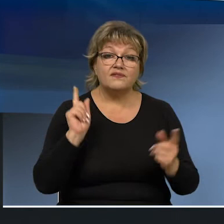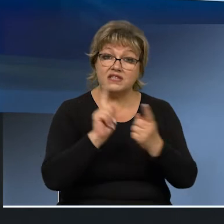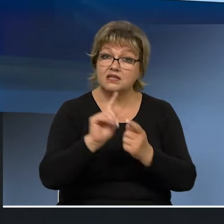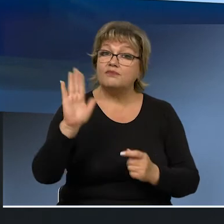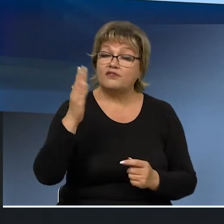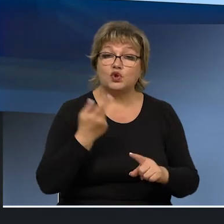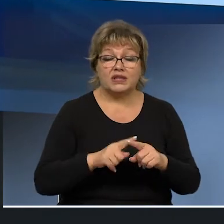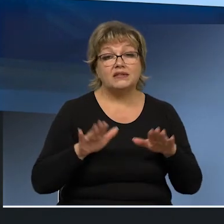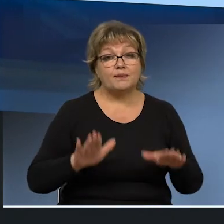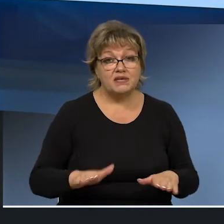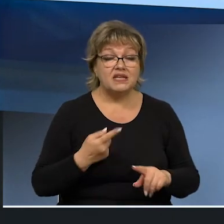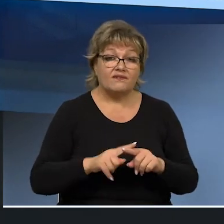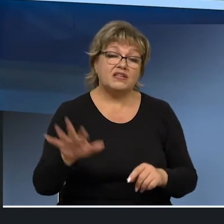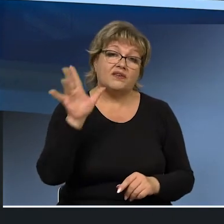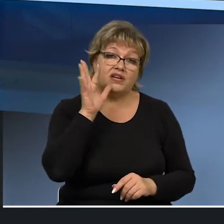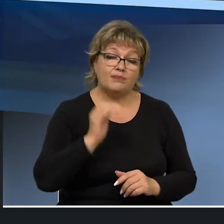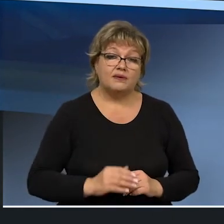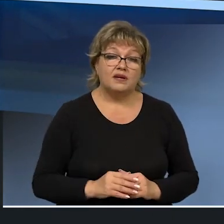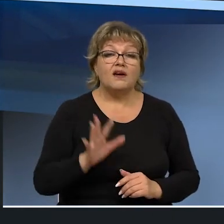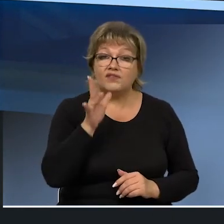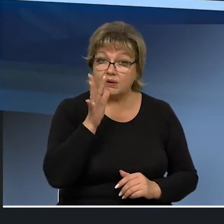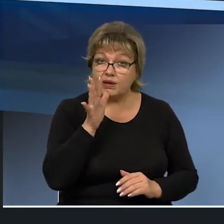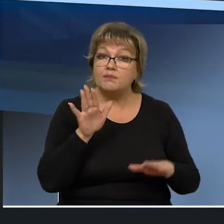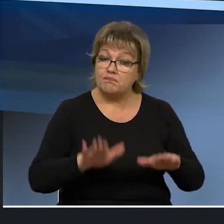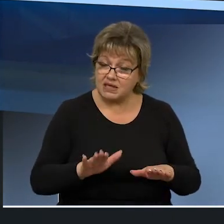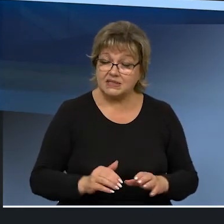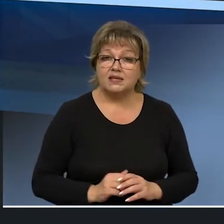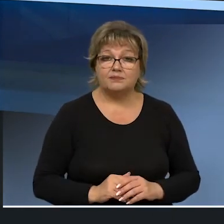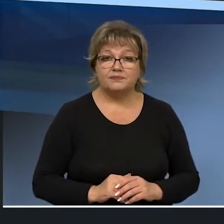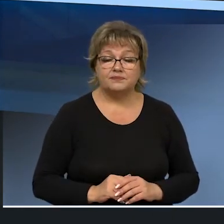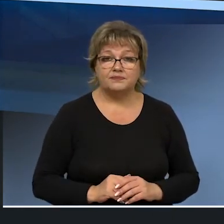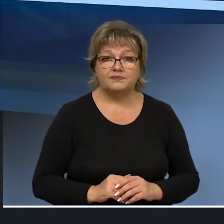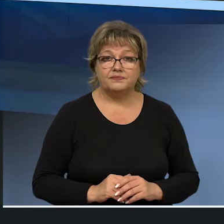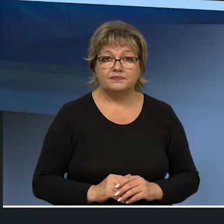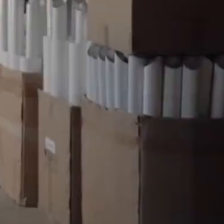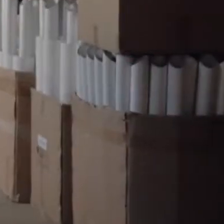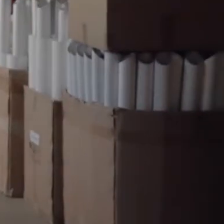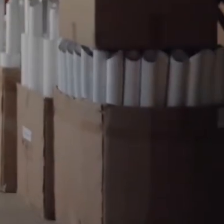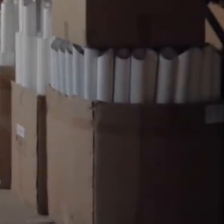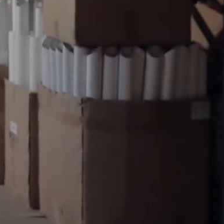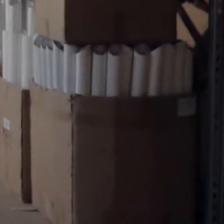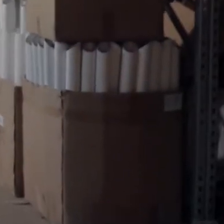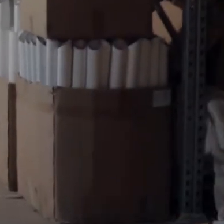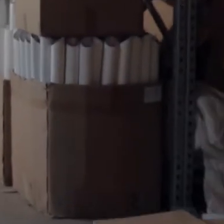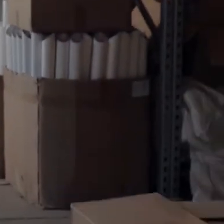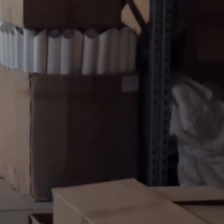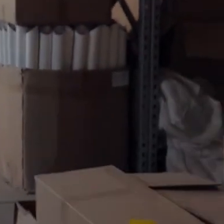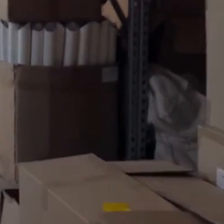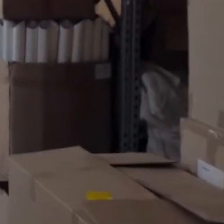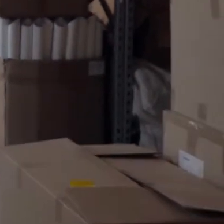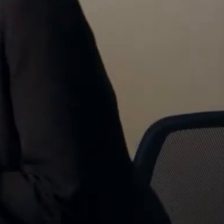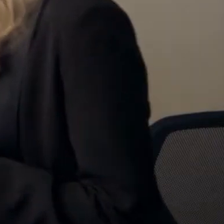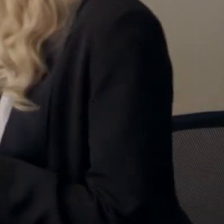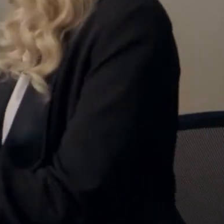и своих близких встретимся во вторник на этом же месте в это же время время местная ты предприниматель хочешь